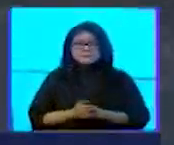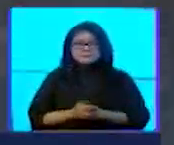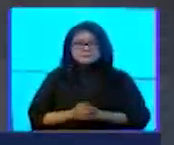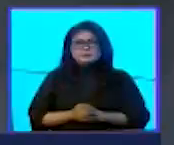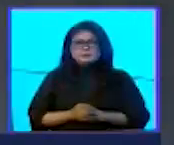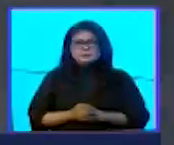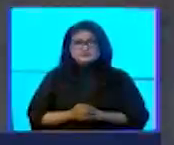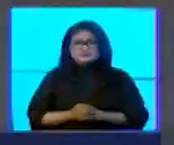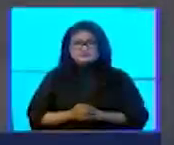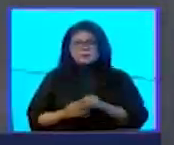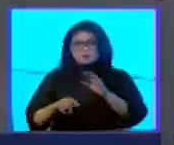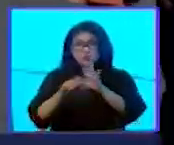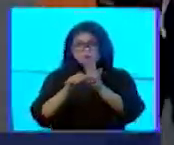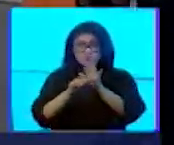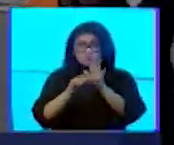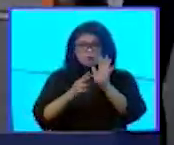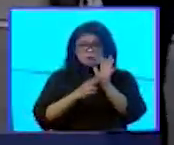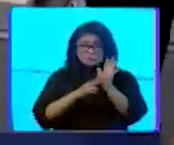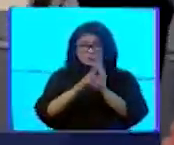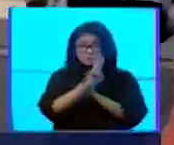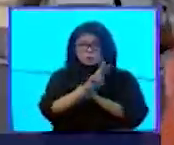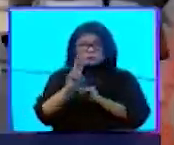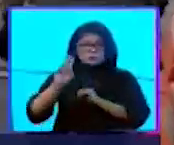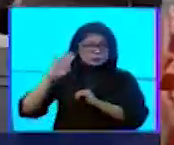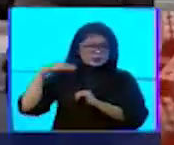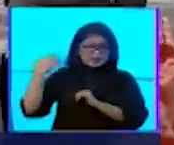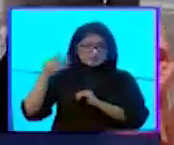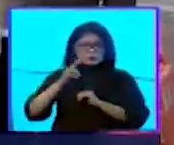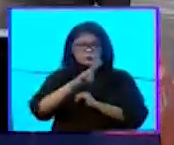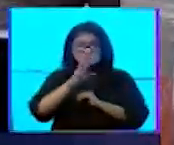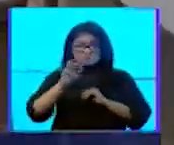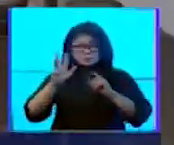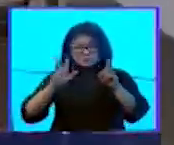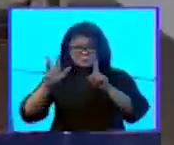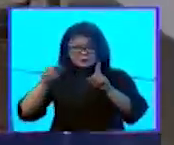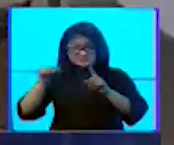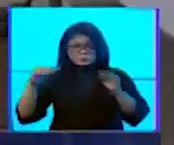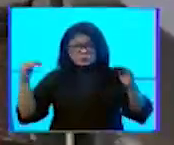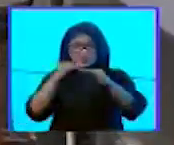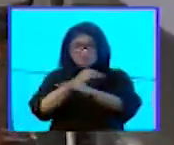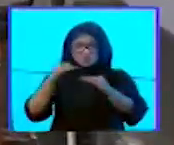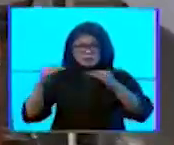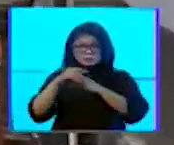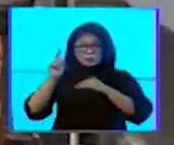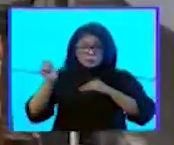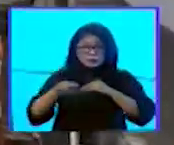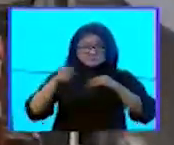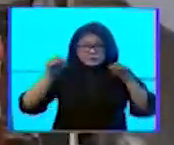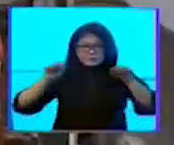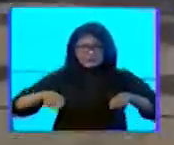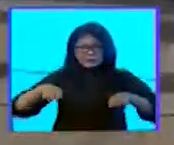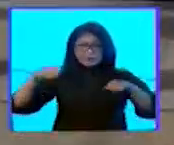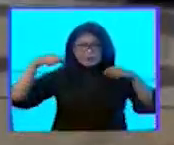Sesuai Undang-Undang Nomor 22 Tahun 2009 tentang Lalu Lintas dan Jalan Raya, pengendara sepeda motor wajib memakai helm yang memenuhi Standar